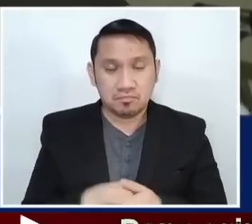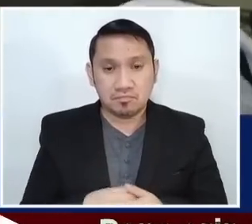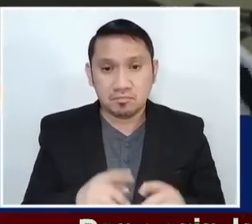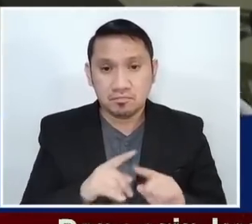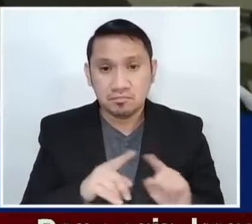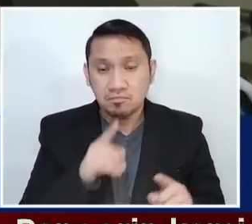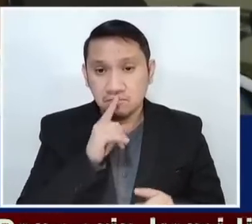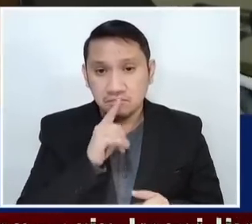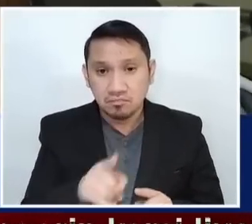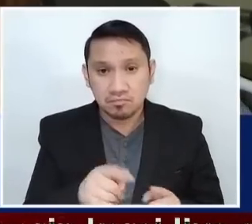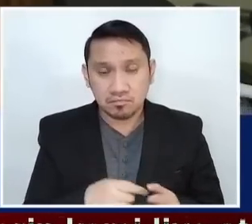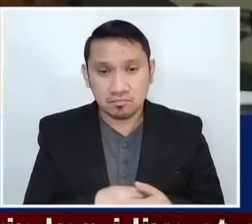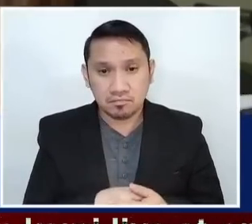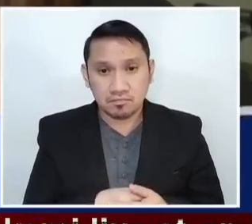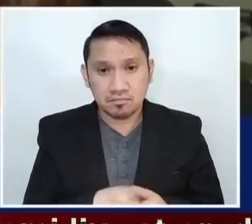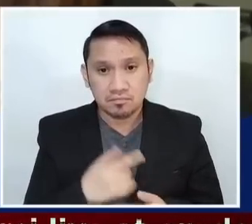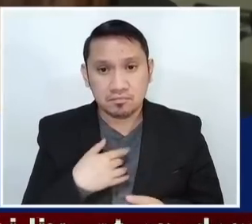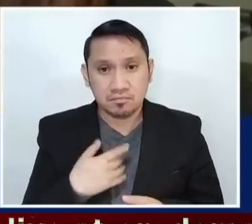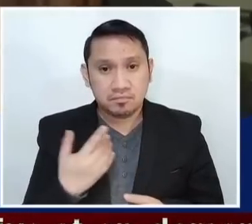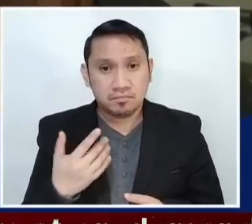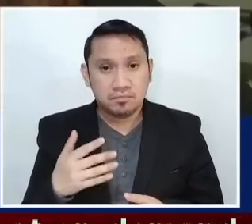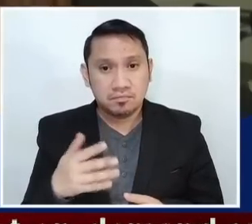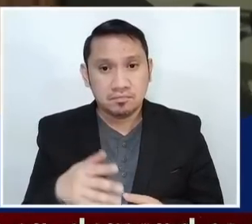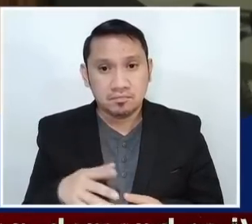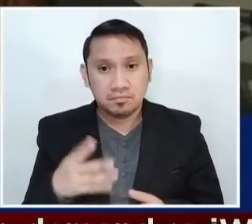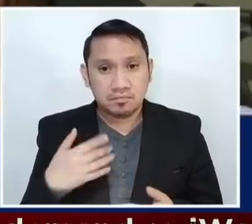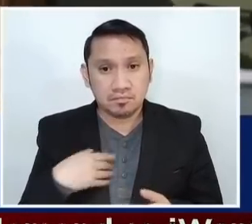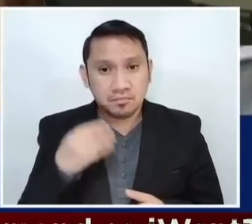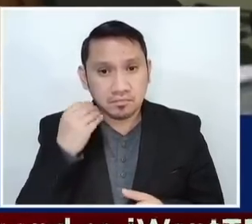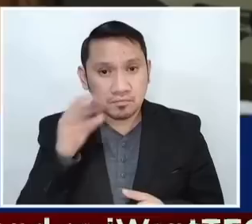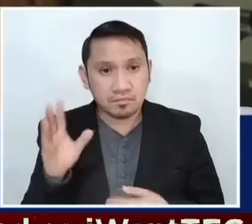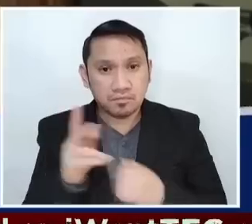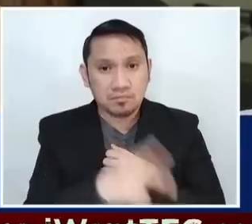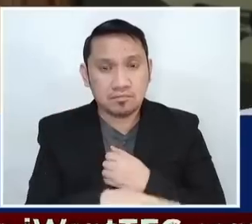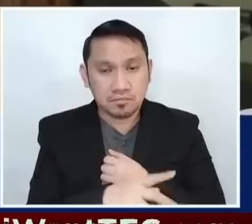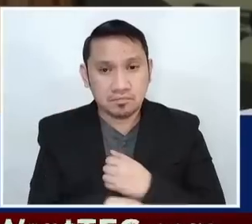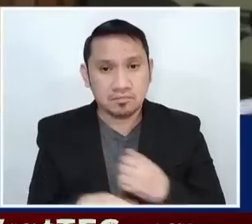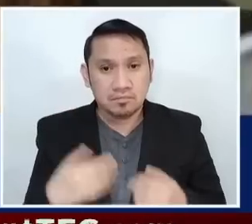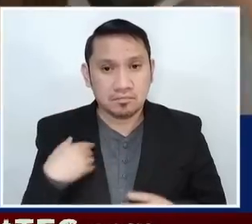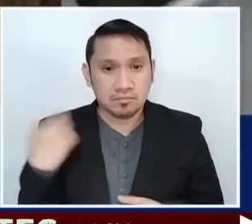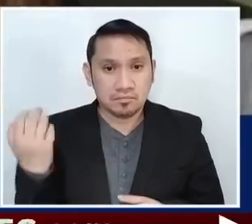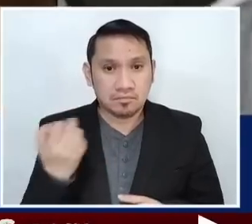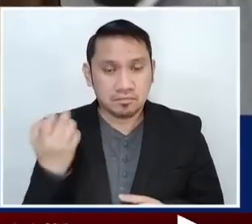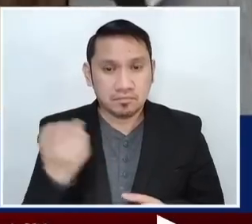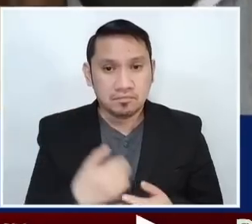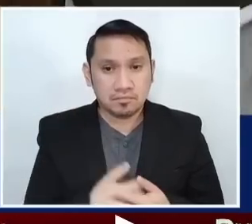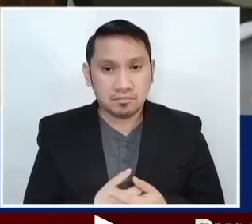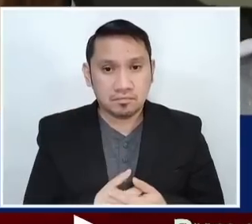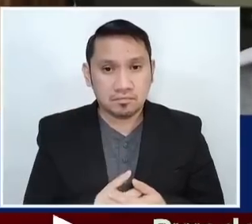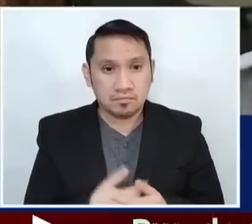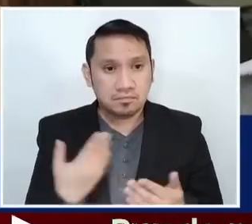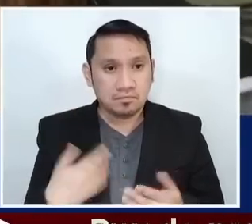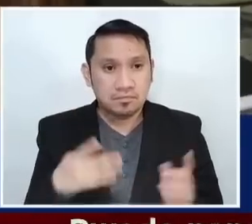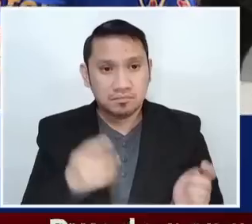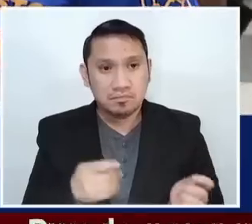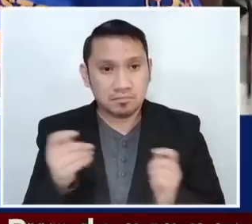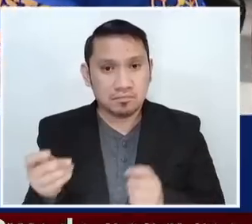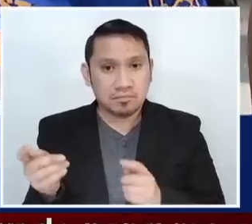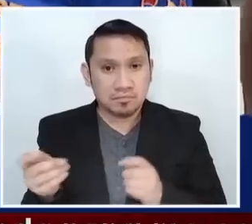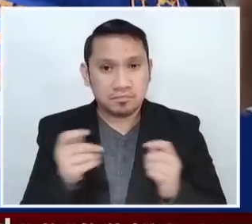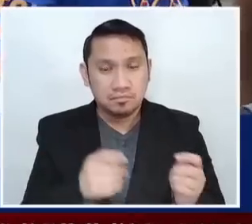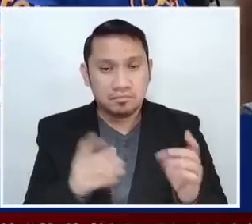totoo lang, magpapaalam siya sa amin, ma'am, uuwi mo na ho akong probinsya, may emergency. Palipat-lipat lang ang